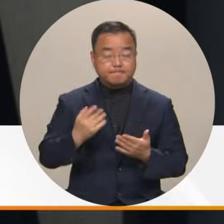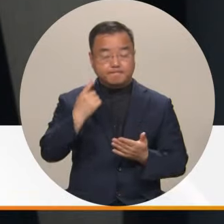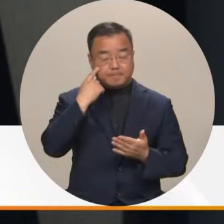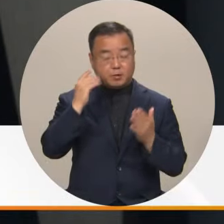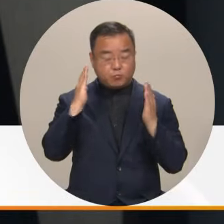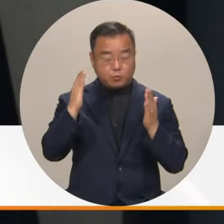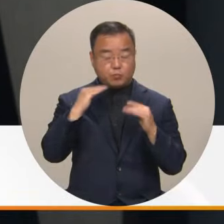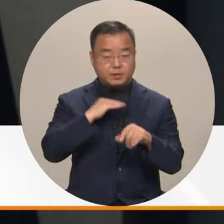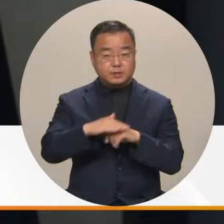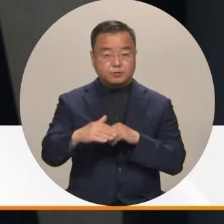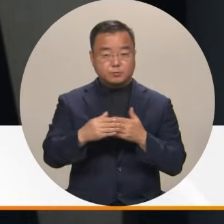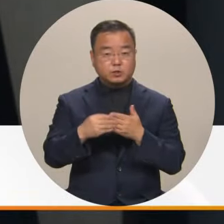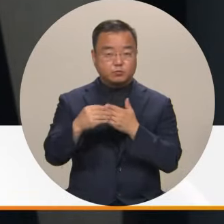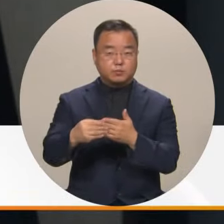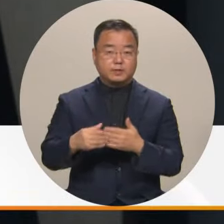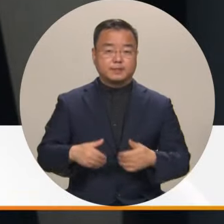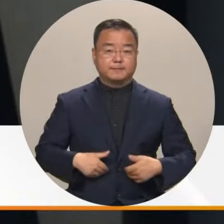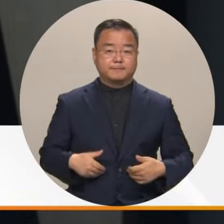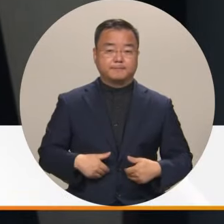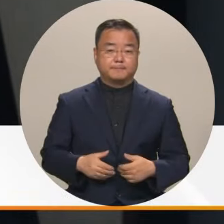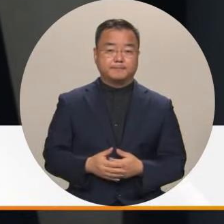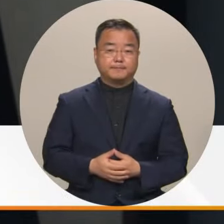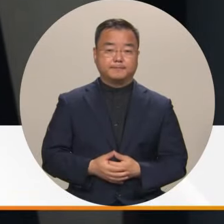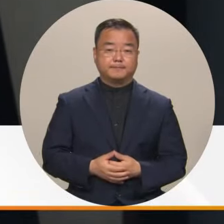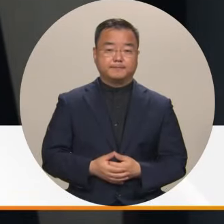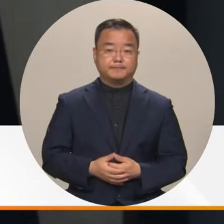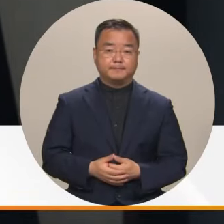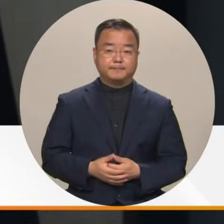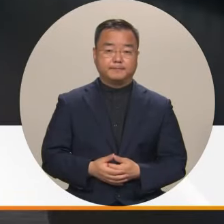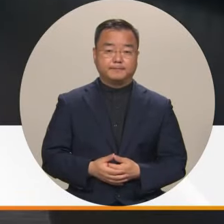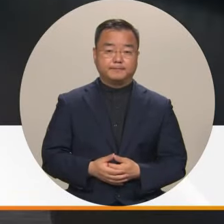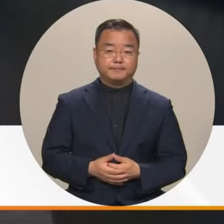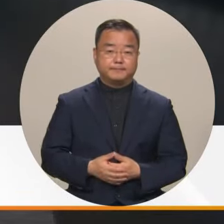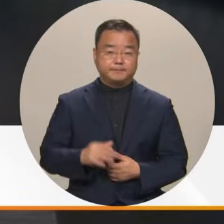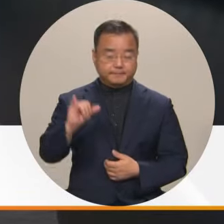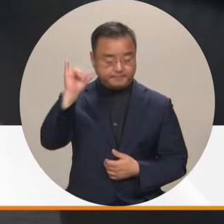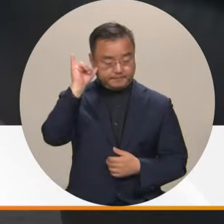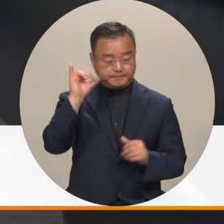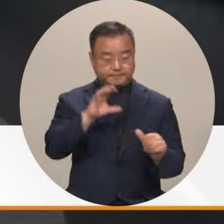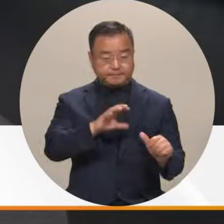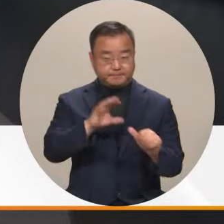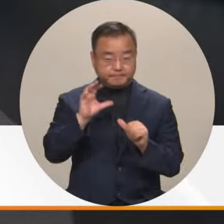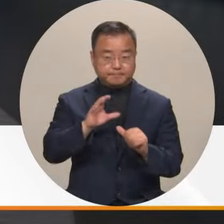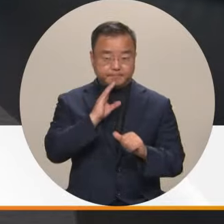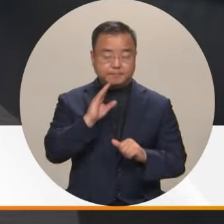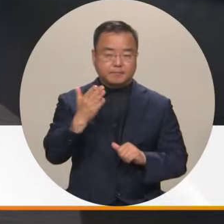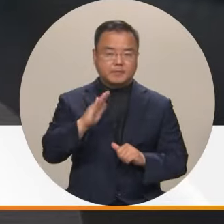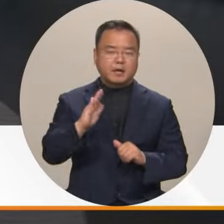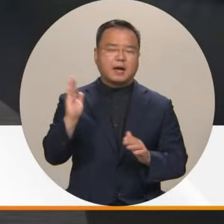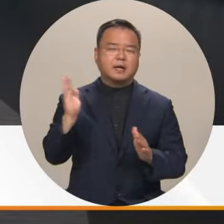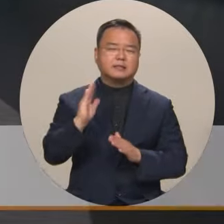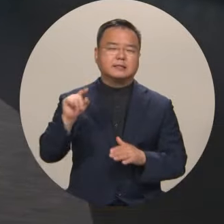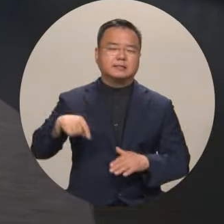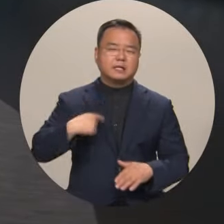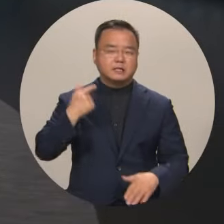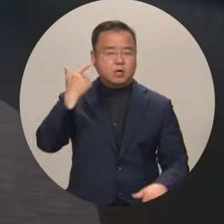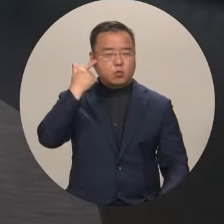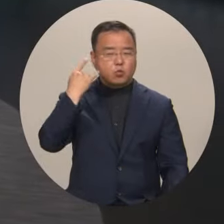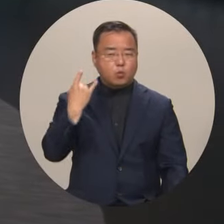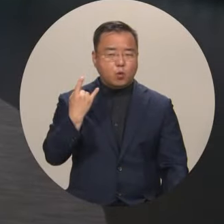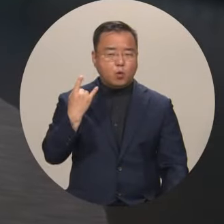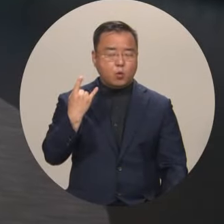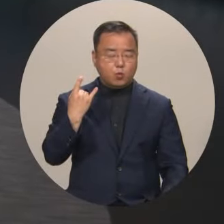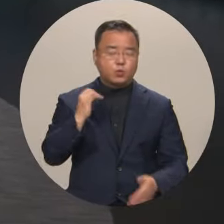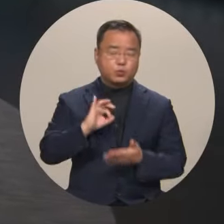할거다 이걸 오히려 강조를 하고 있습니다네 인공지능을 활용하도록 학생들이 자신의 뇌를 활용할 수